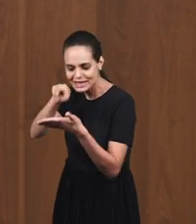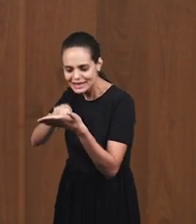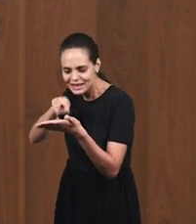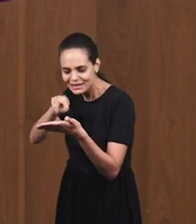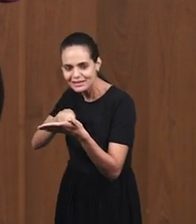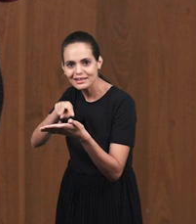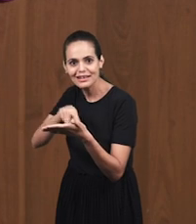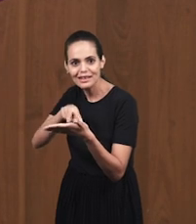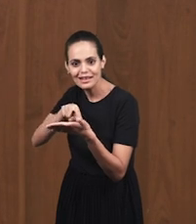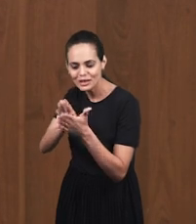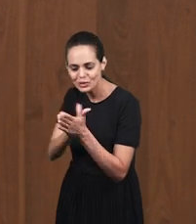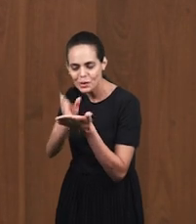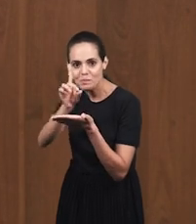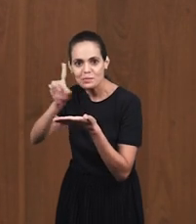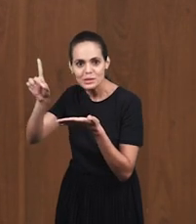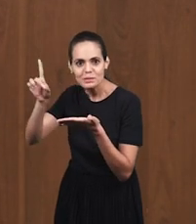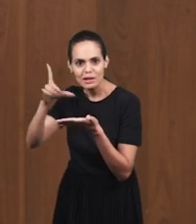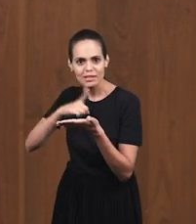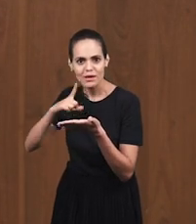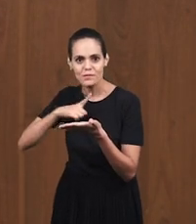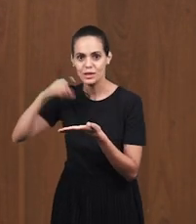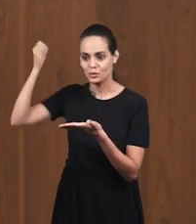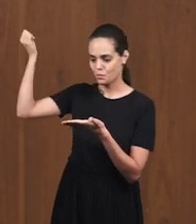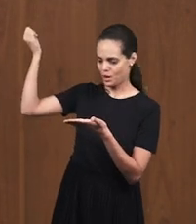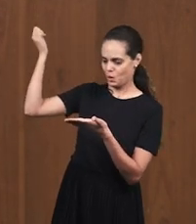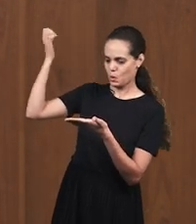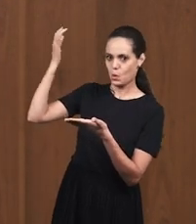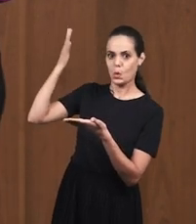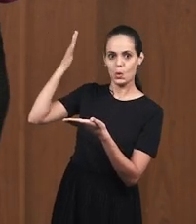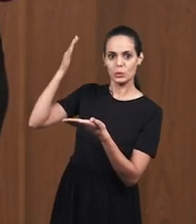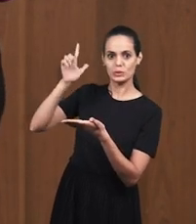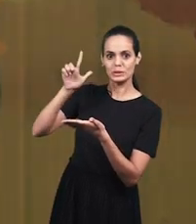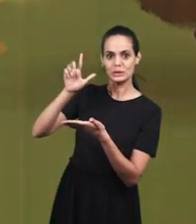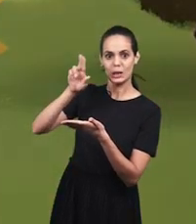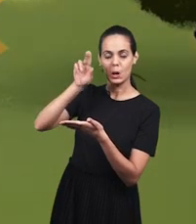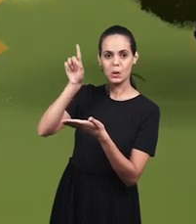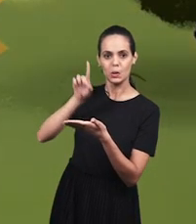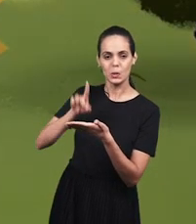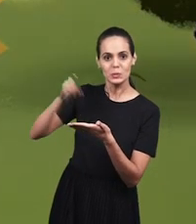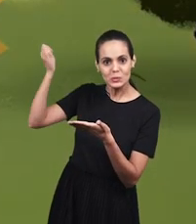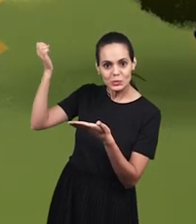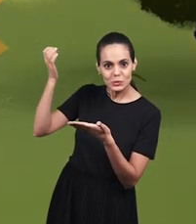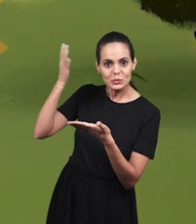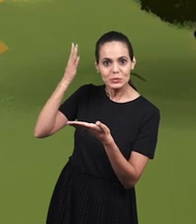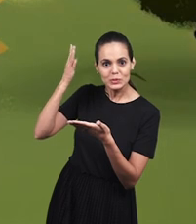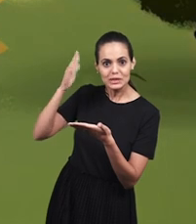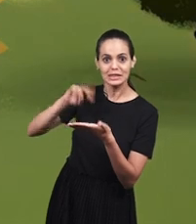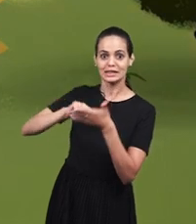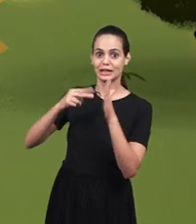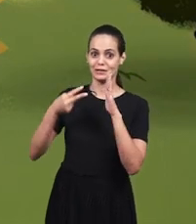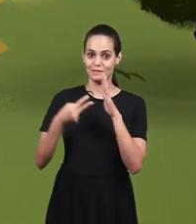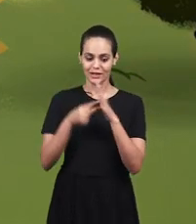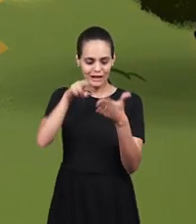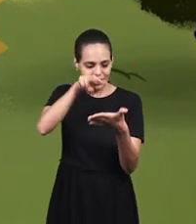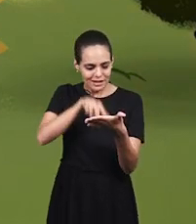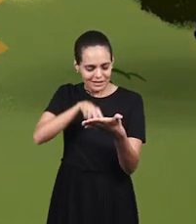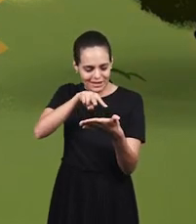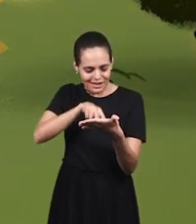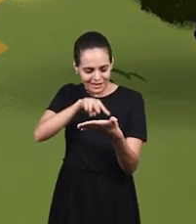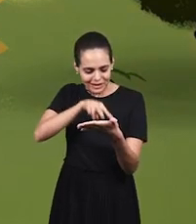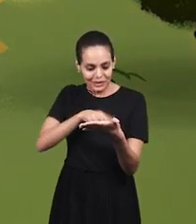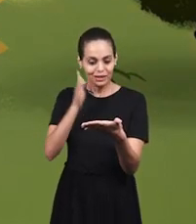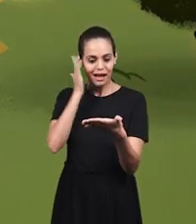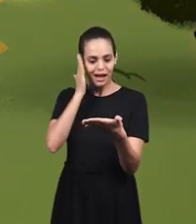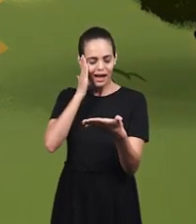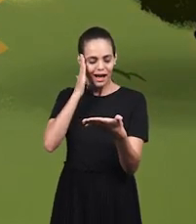Видите, свет здесь такой перед ней исходит из Слова Божьего. Это означает, что она читает и она